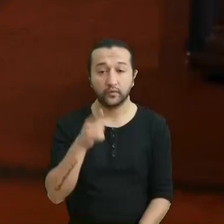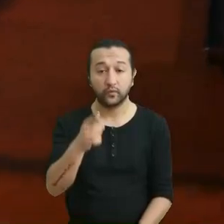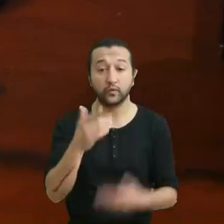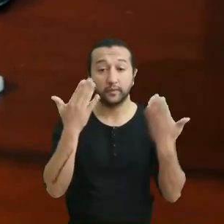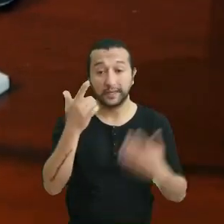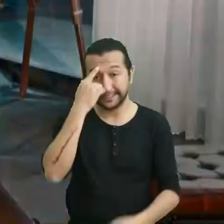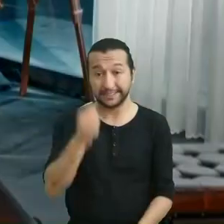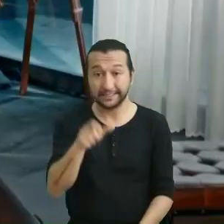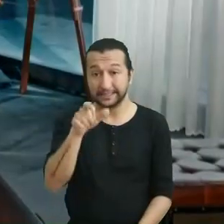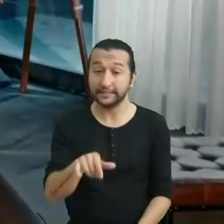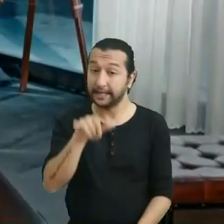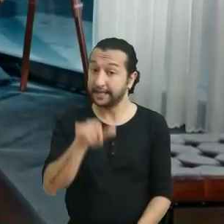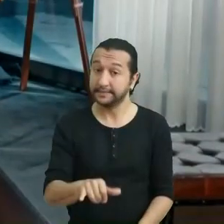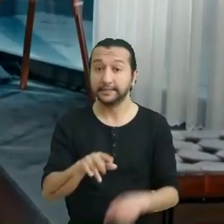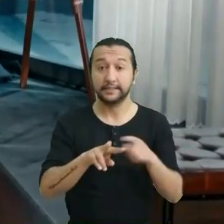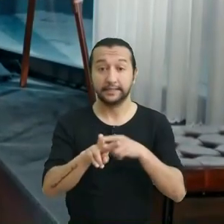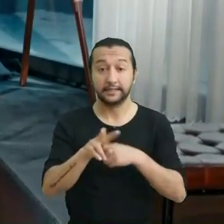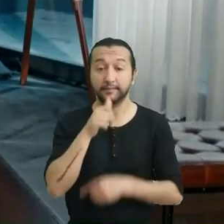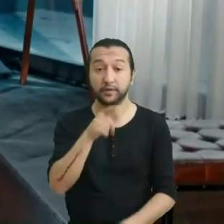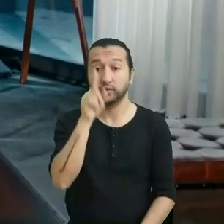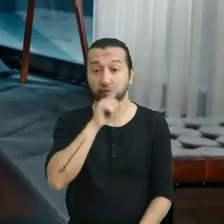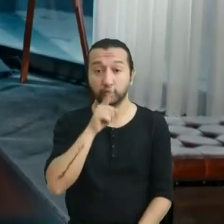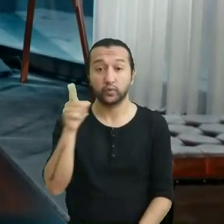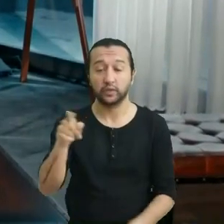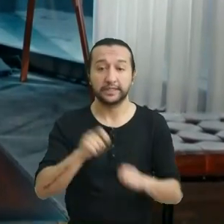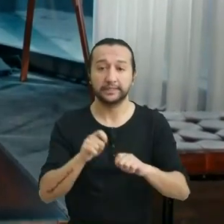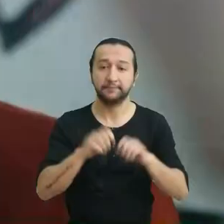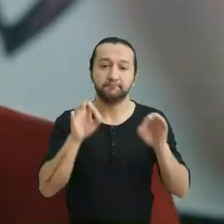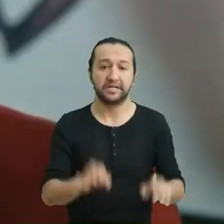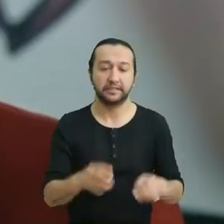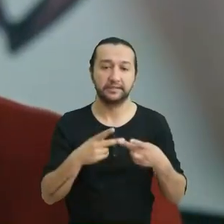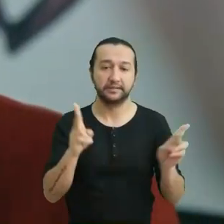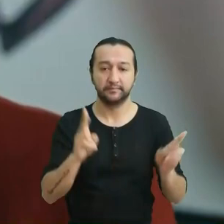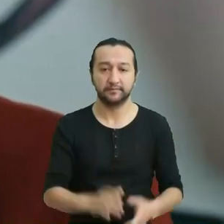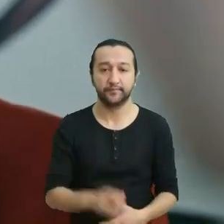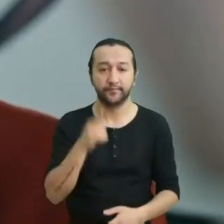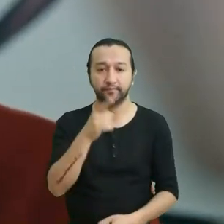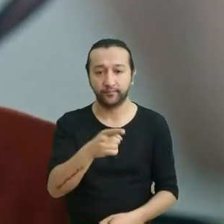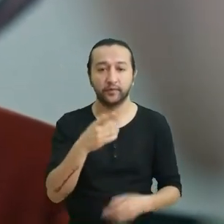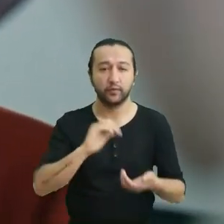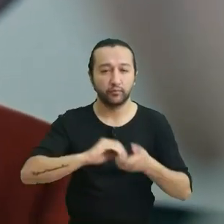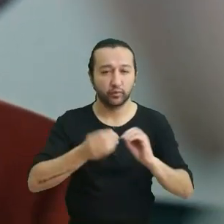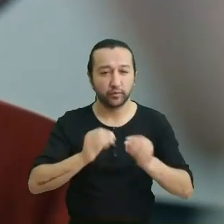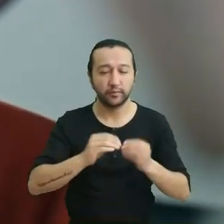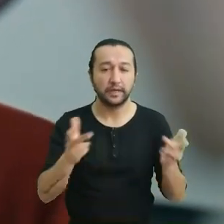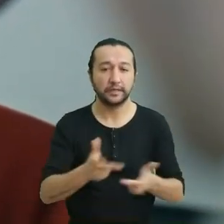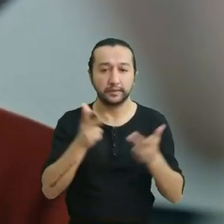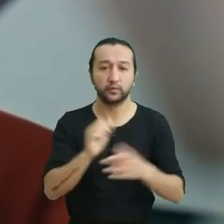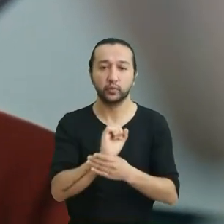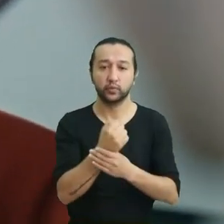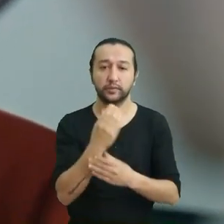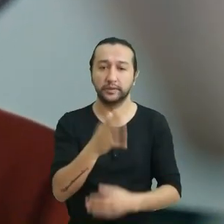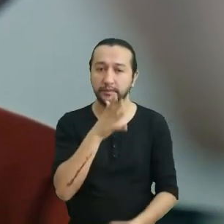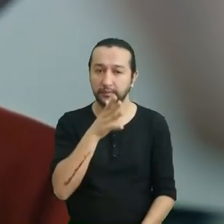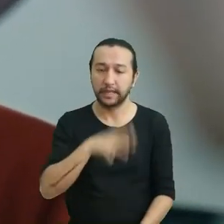Umarım ısrarlarınızda haklısınızdır Yıldıray Bey. Çünkü ok yaydan çıktı. Çetrefilli konularda ne kadar maharetli